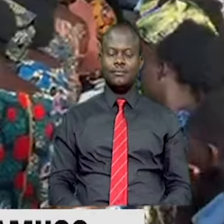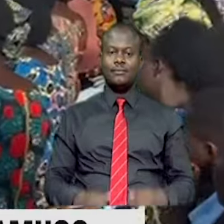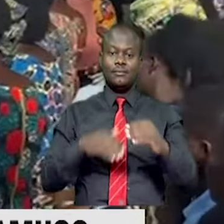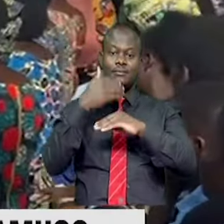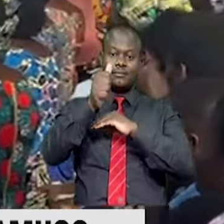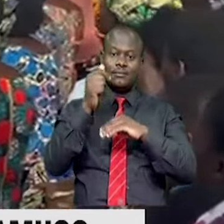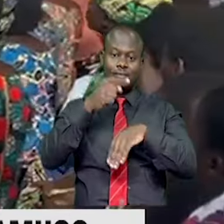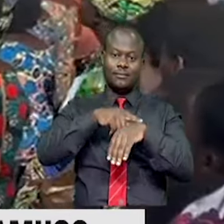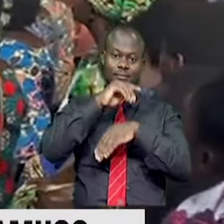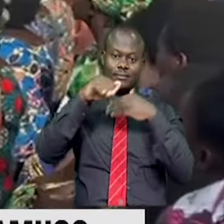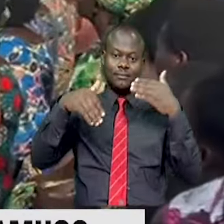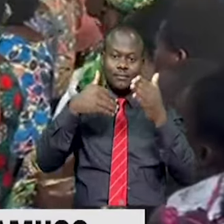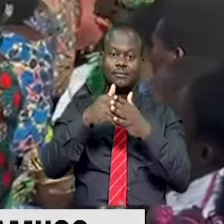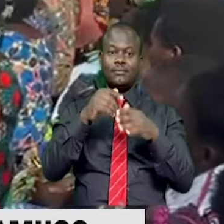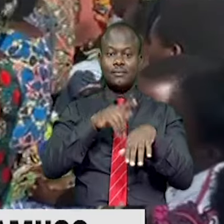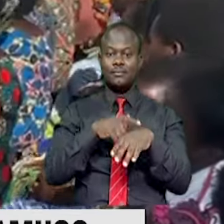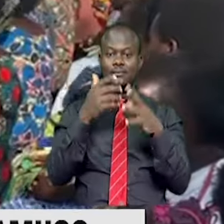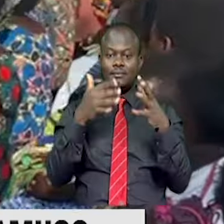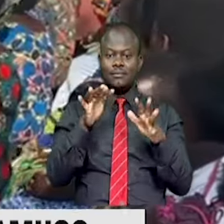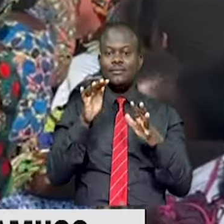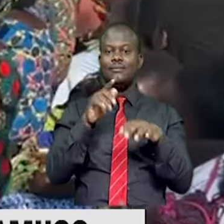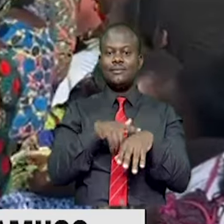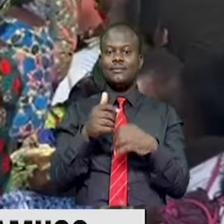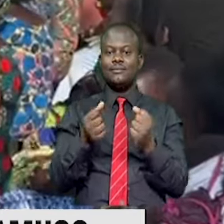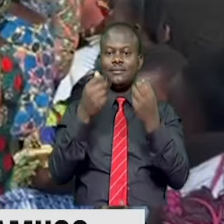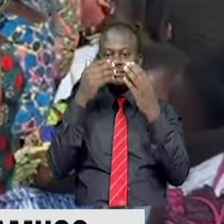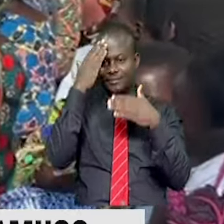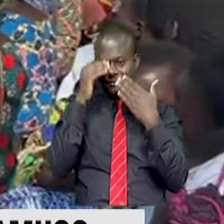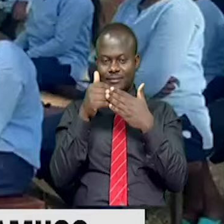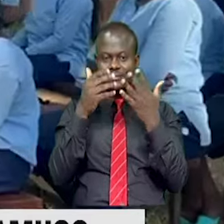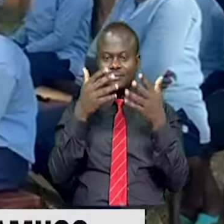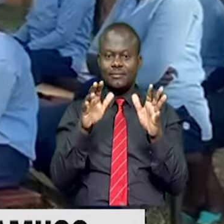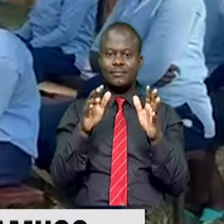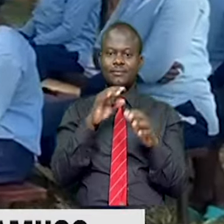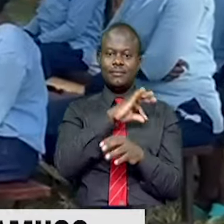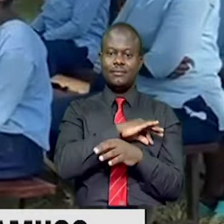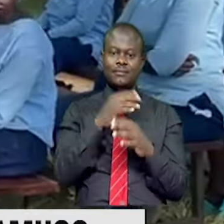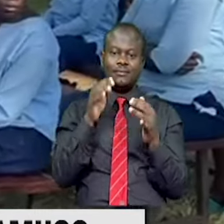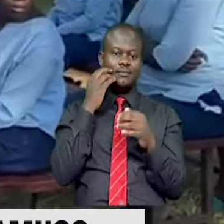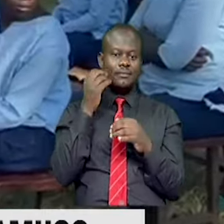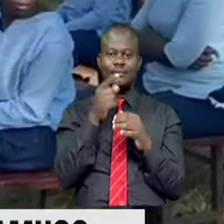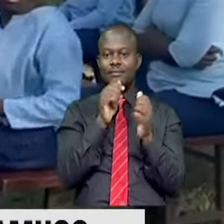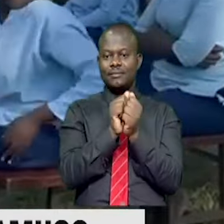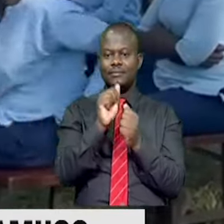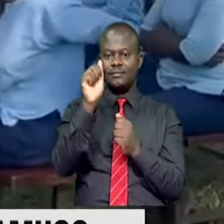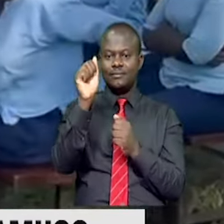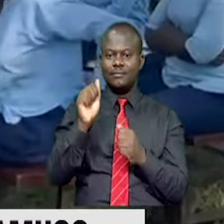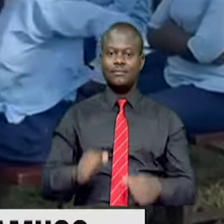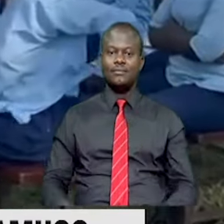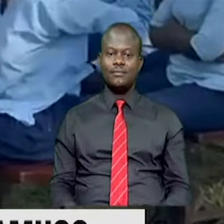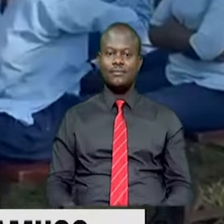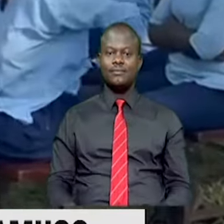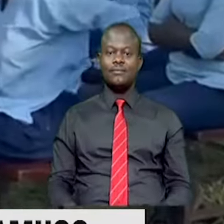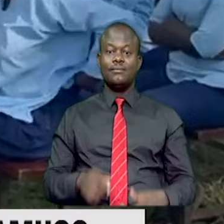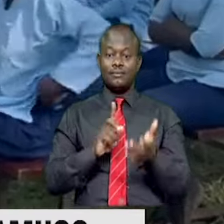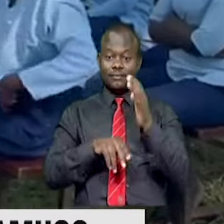gihe cyose rero, igihe umaze ahangaho amaze igihe kingana gitese, nicyo umaze kungukira? Namaze amezi 12. Nicyo